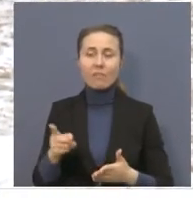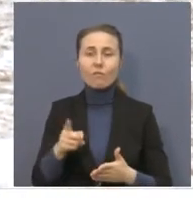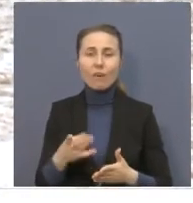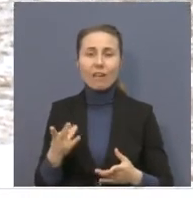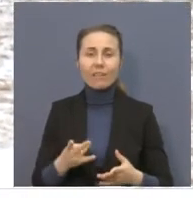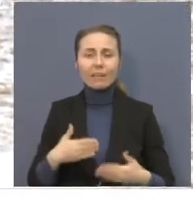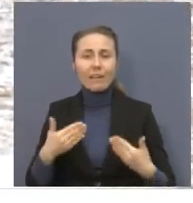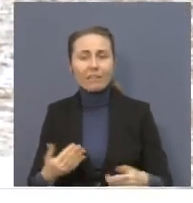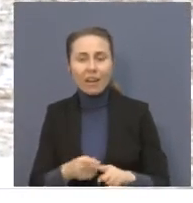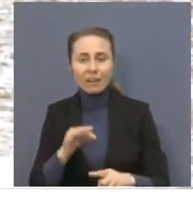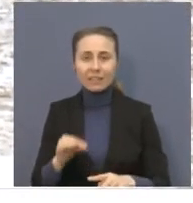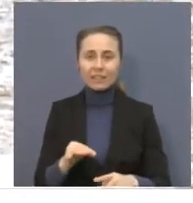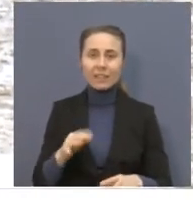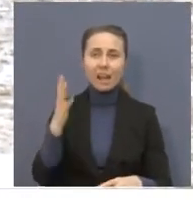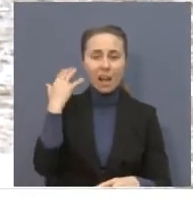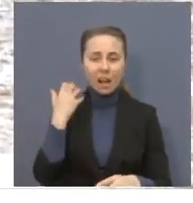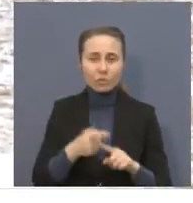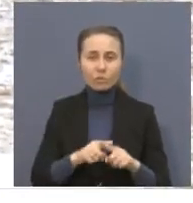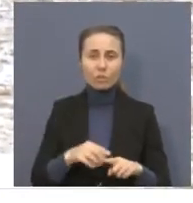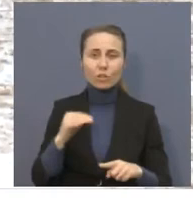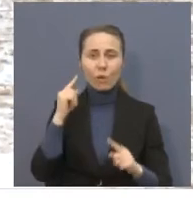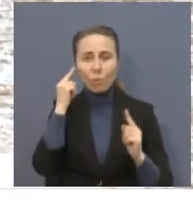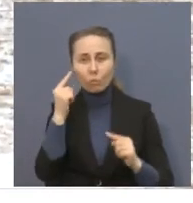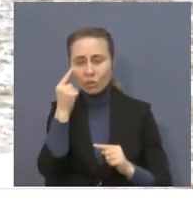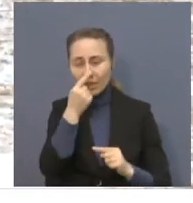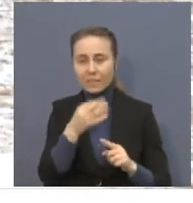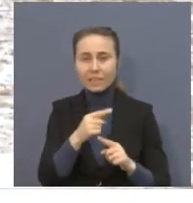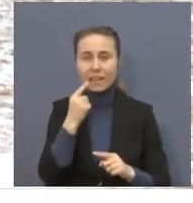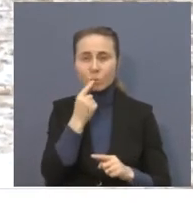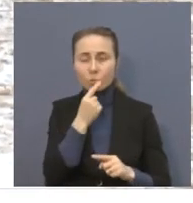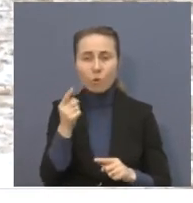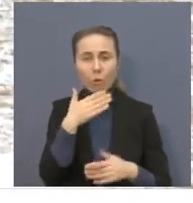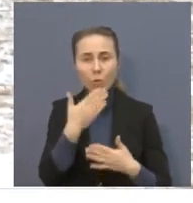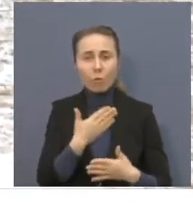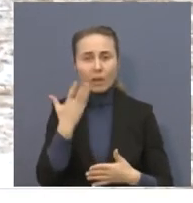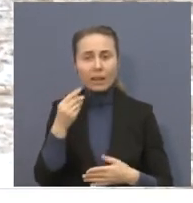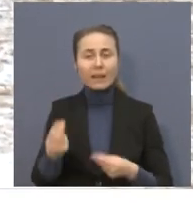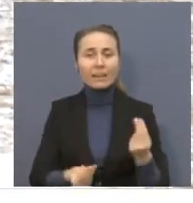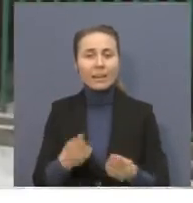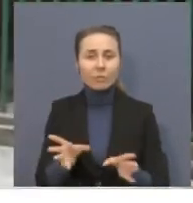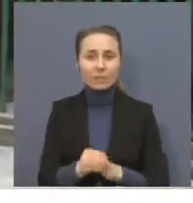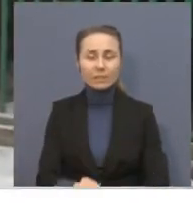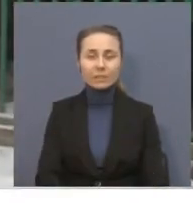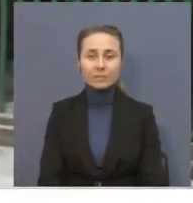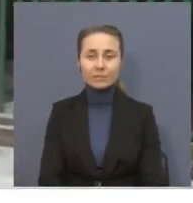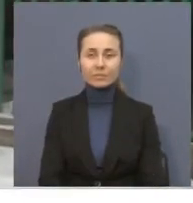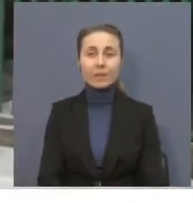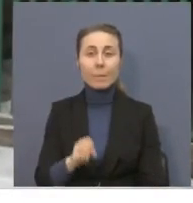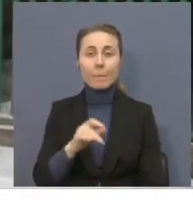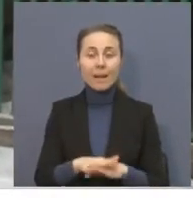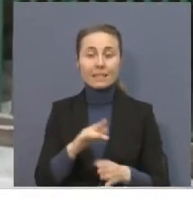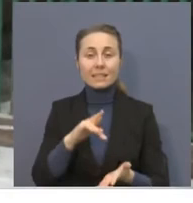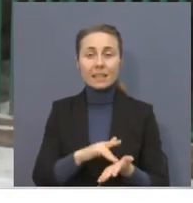ним, расчесывать шерсть, чистить лапы, проверять уши, глаза и зубы. Он любит, когда с ним играют. На базе